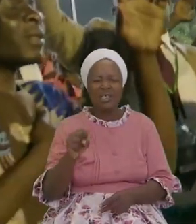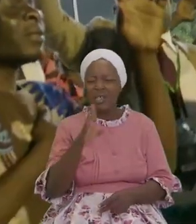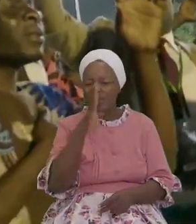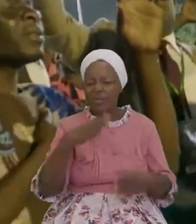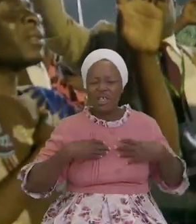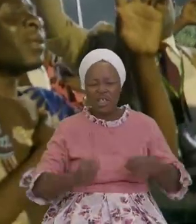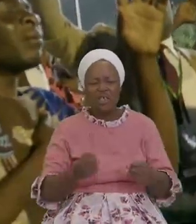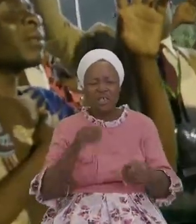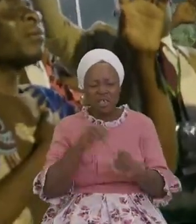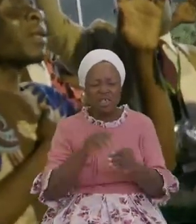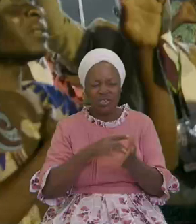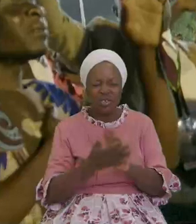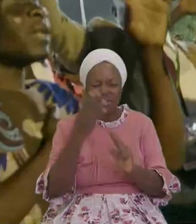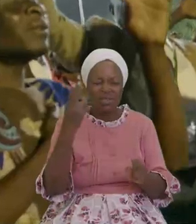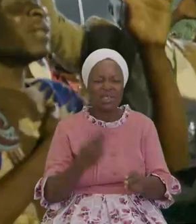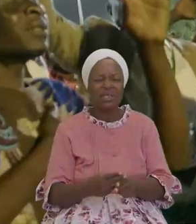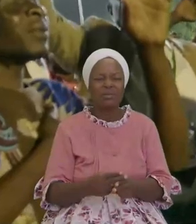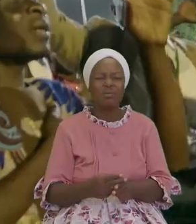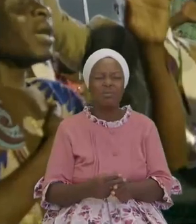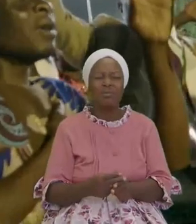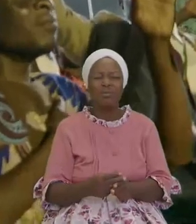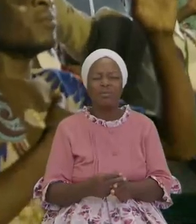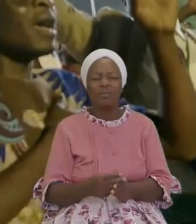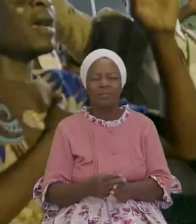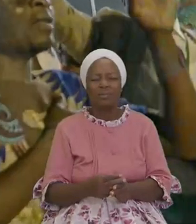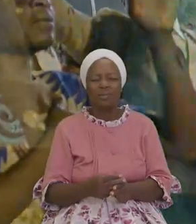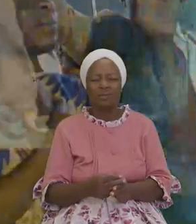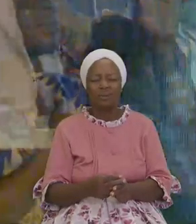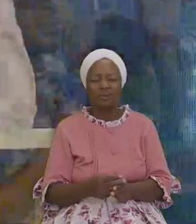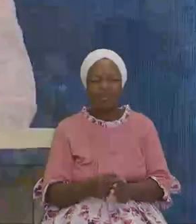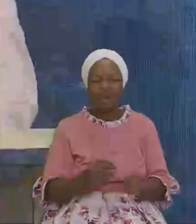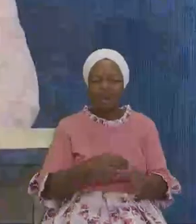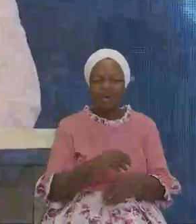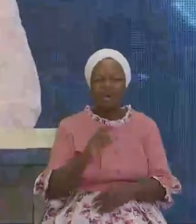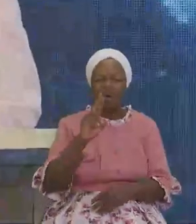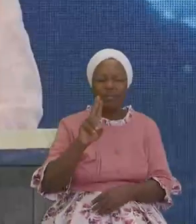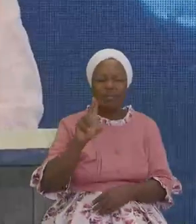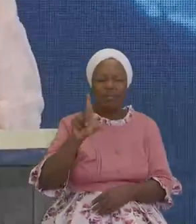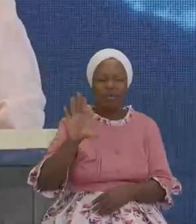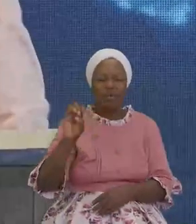VIH sida, sois guéri au nom de Jésus.